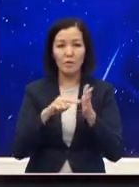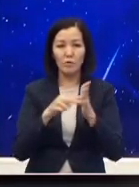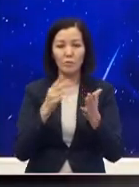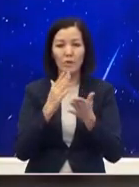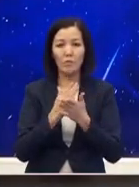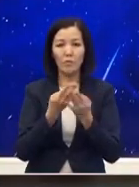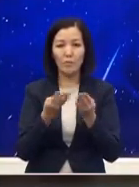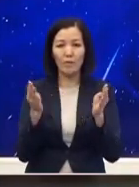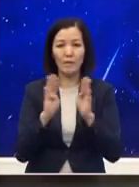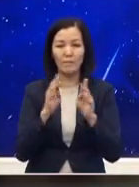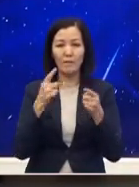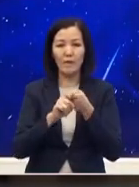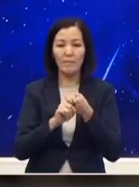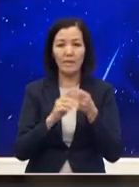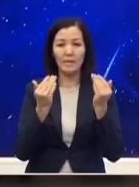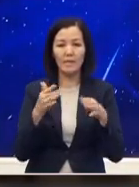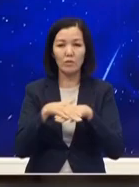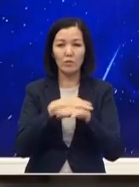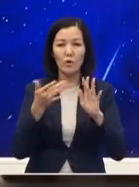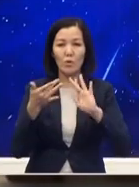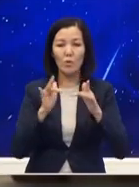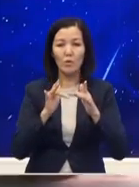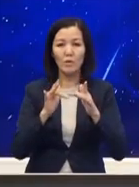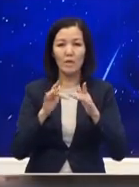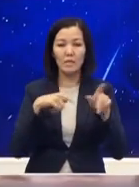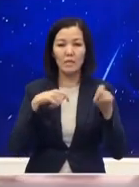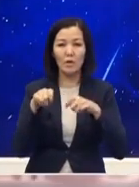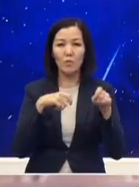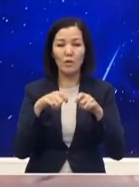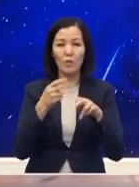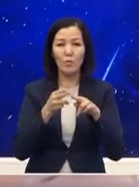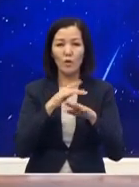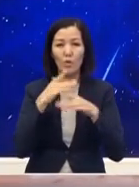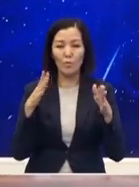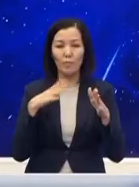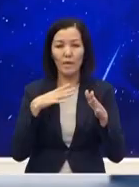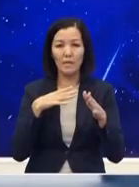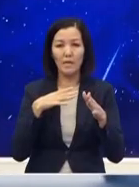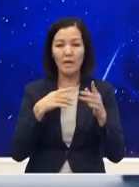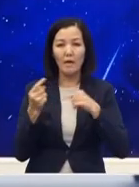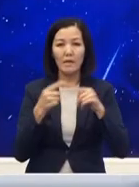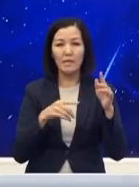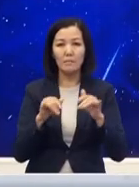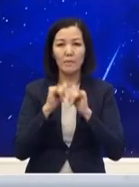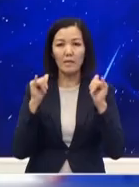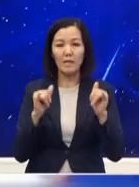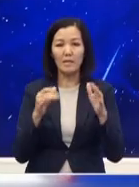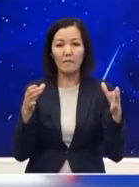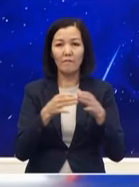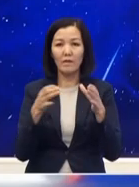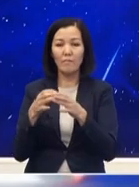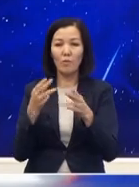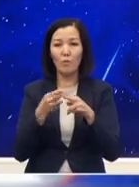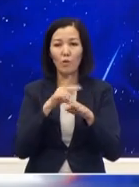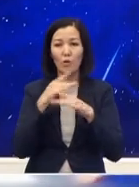Себебі пандемияға байланысты ел тұрғындары онлайн сауданы жиі қолданатын болған. Өйткені бұл елде осындай кәсіппен айналысатын фирма көп. Індетке